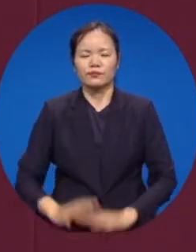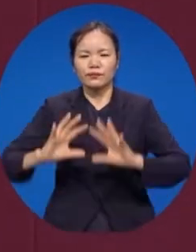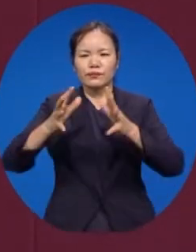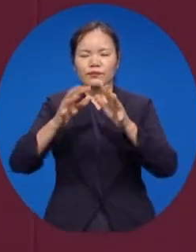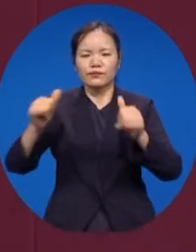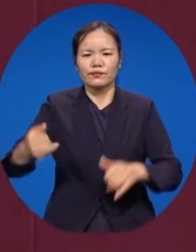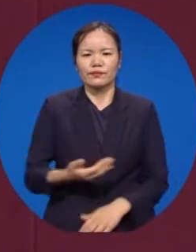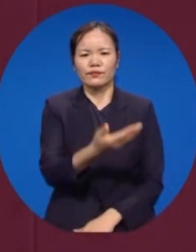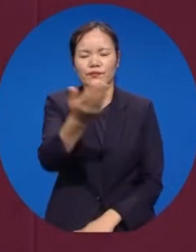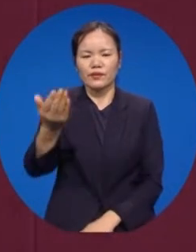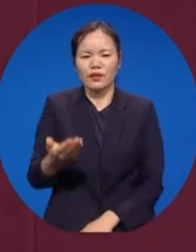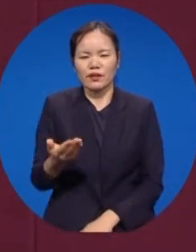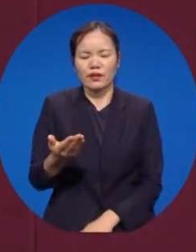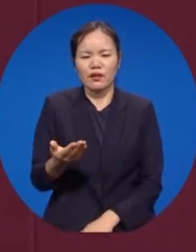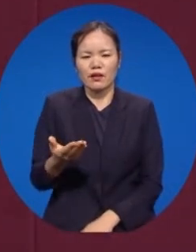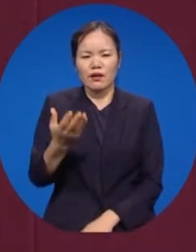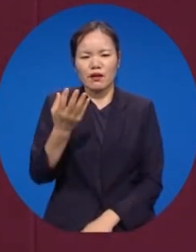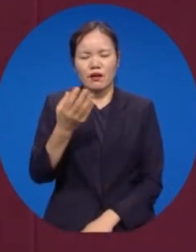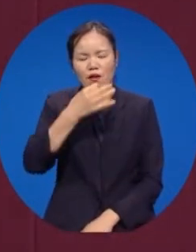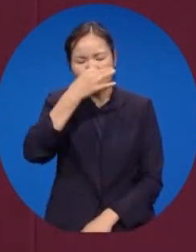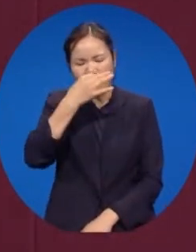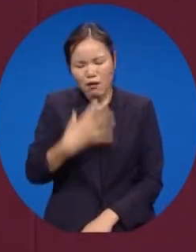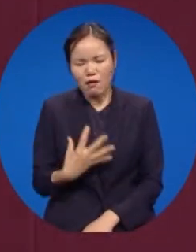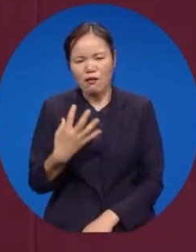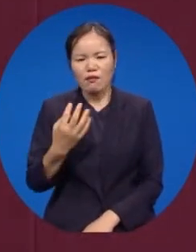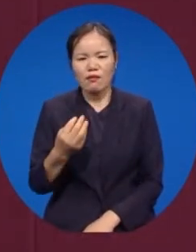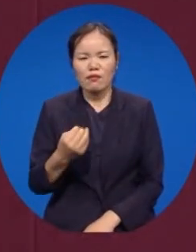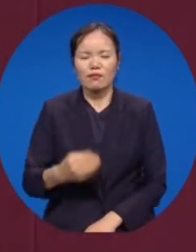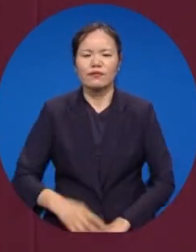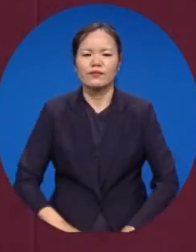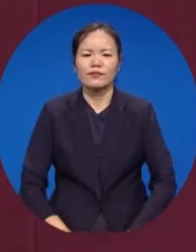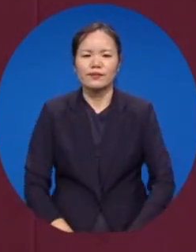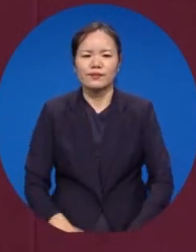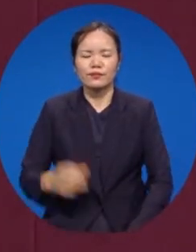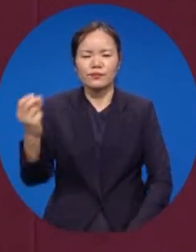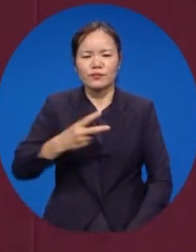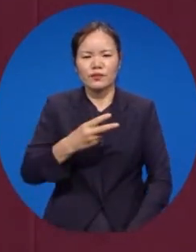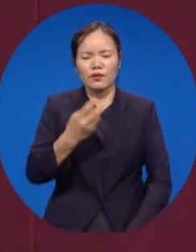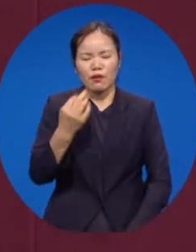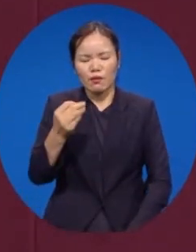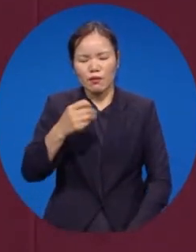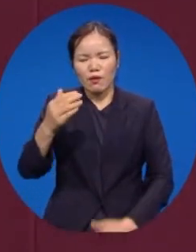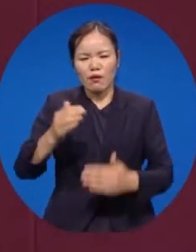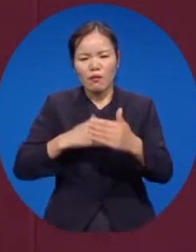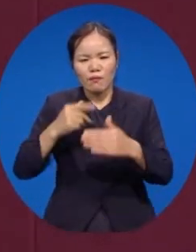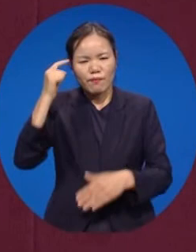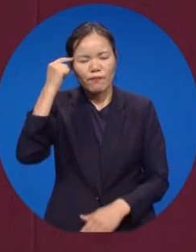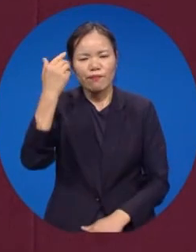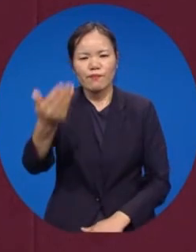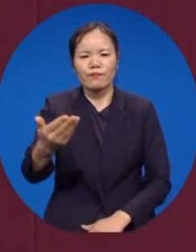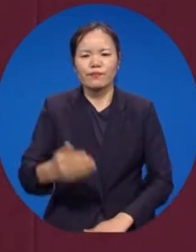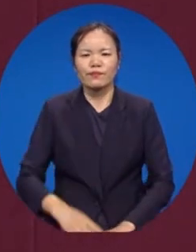여러분, 얼마나 힘드십니까? 또 얼마나 불안하십니까?